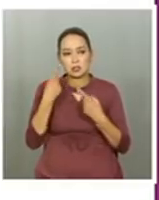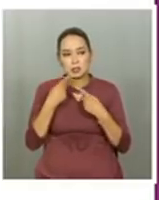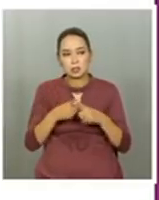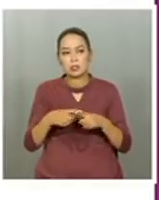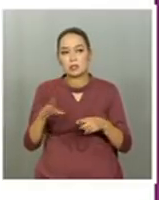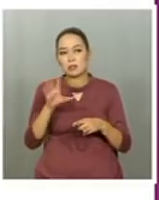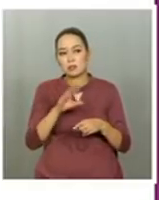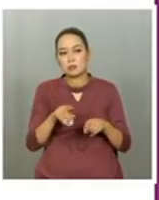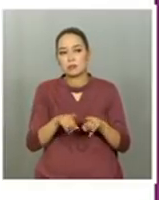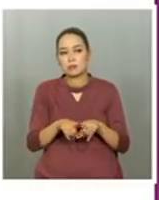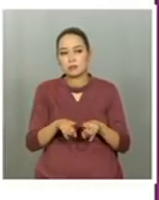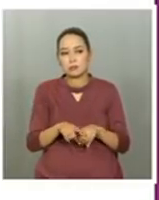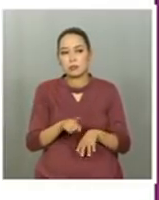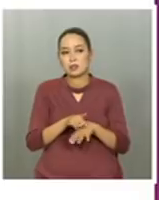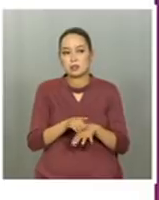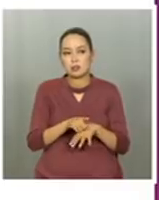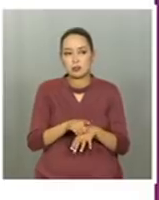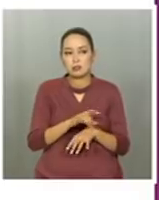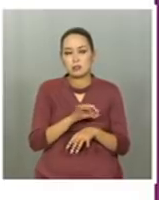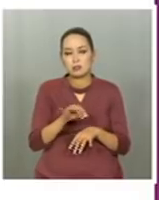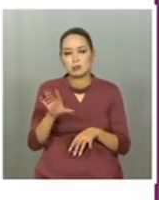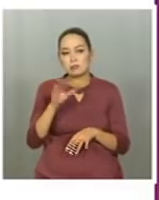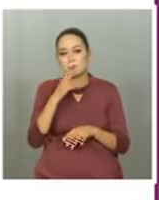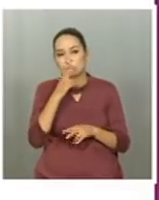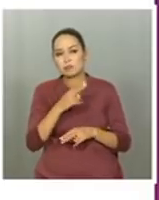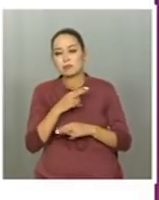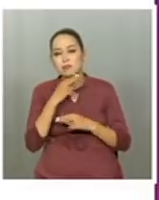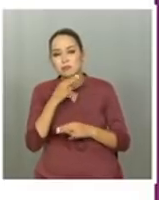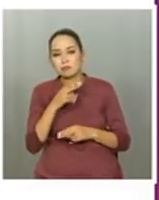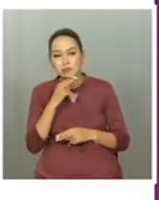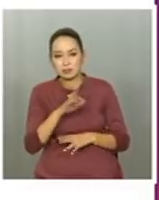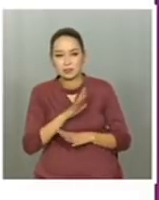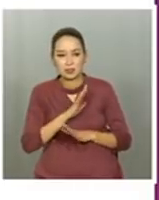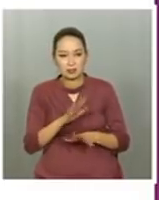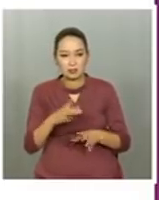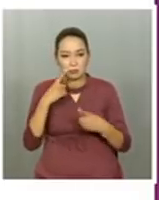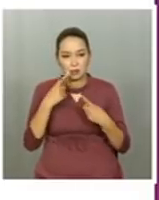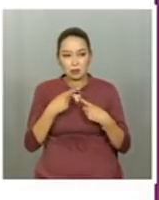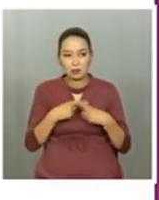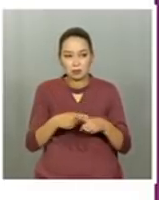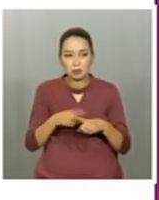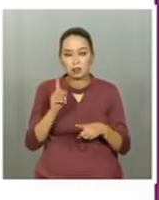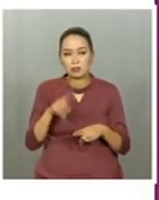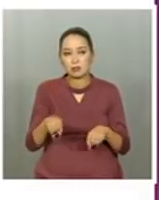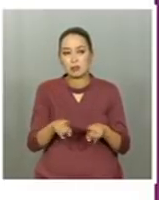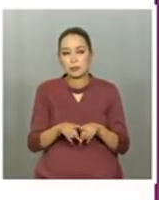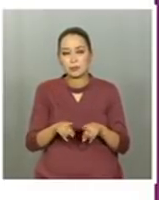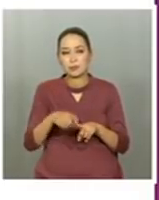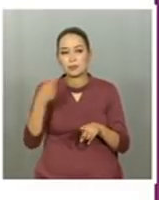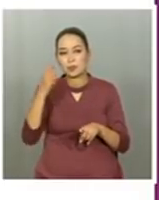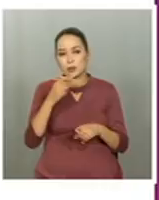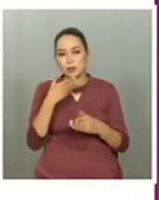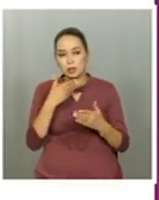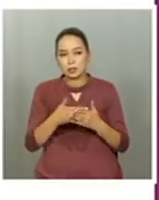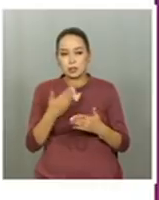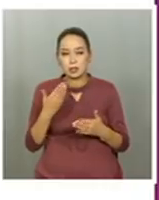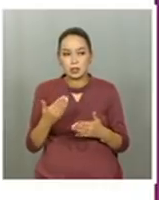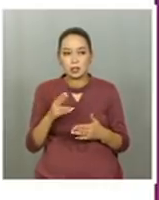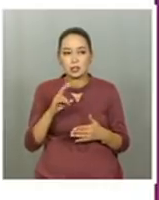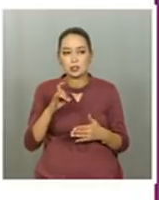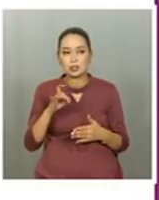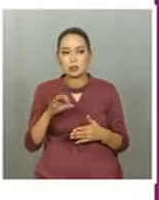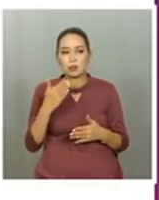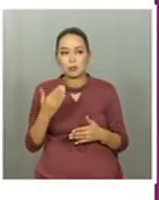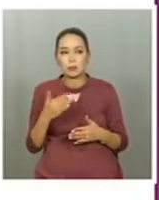Мәселен, механикаландырылған танктерге аса мән бермеген еді. Және соғыс қарсаңында КСРО-да